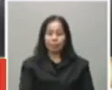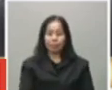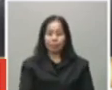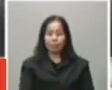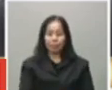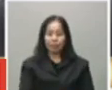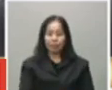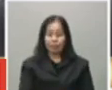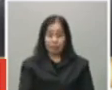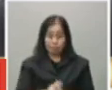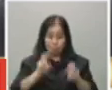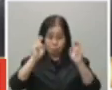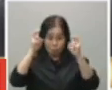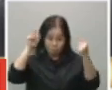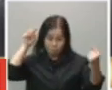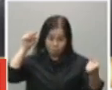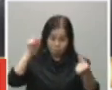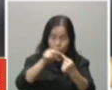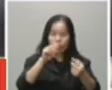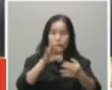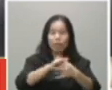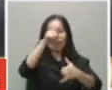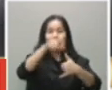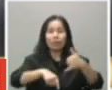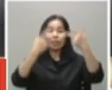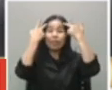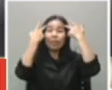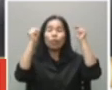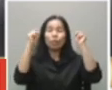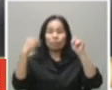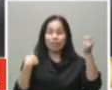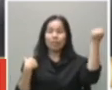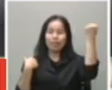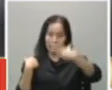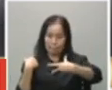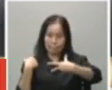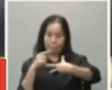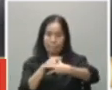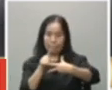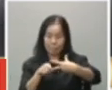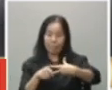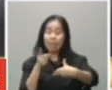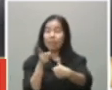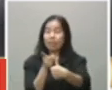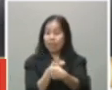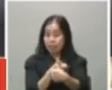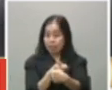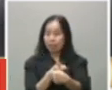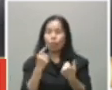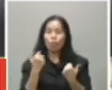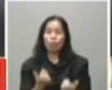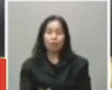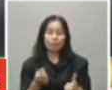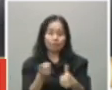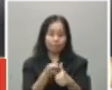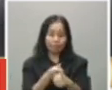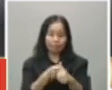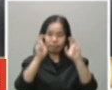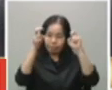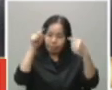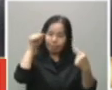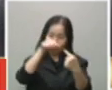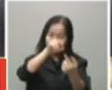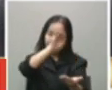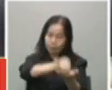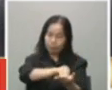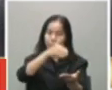เรื่องที่ผมจะอภิปรายพลเอกประยุทธ์มี3เรื่องครับเรื่องแรกในวันนี้นะครับอยู่ในยัตติอย่างแน่น